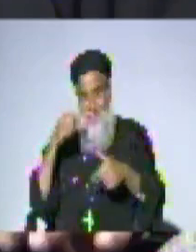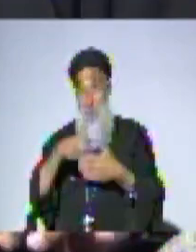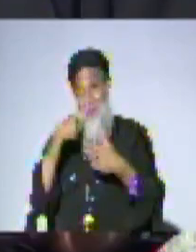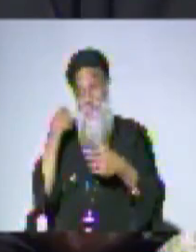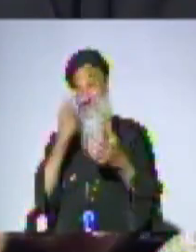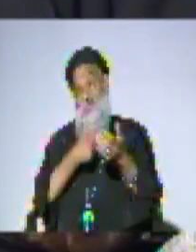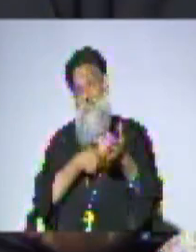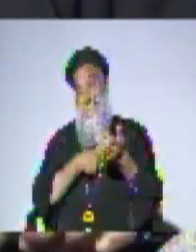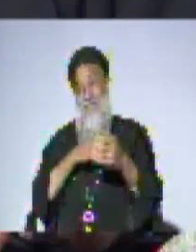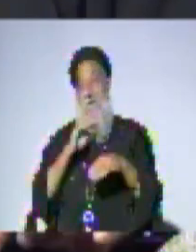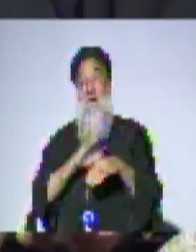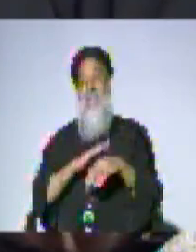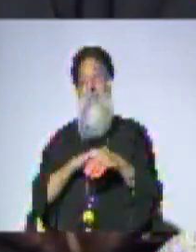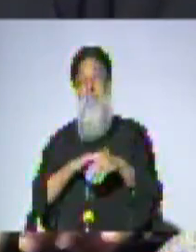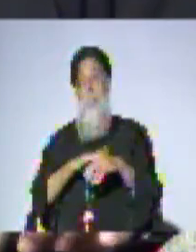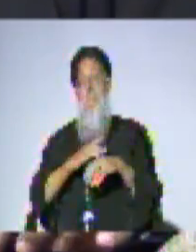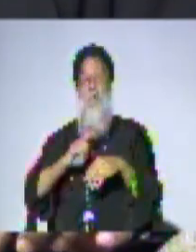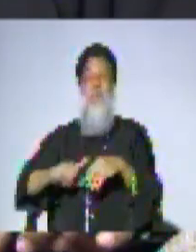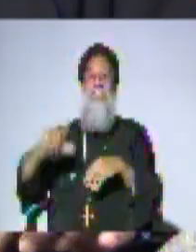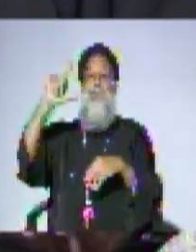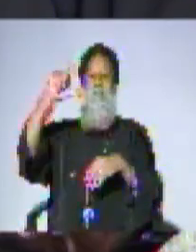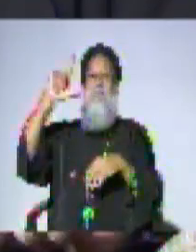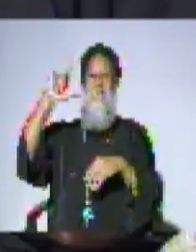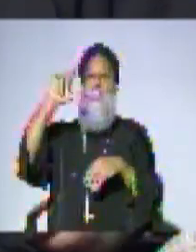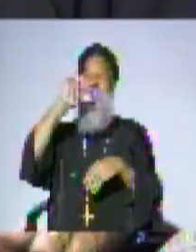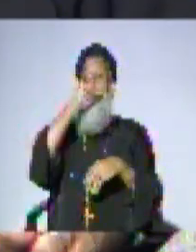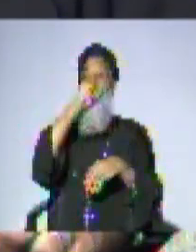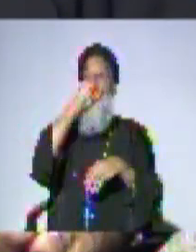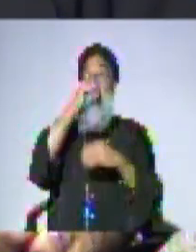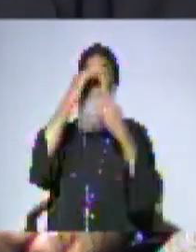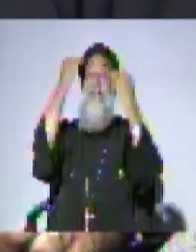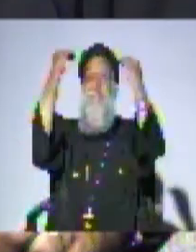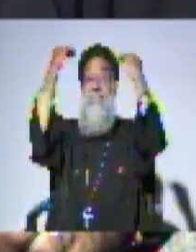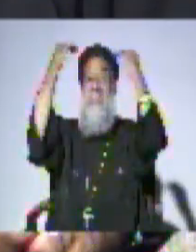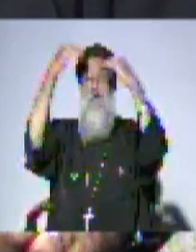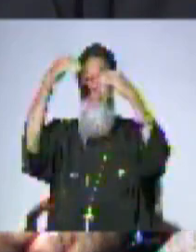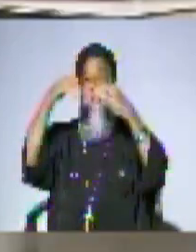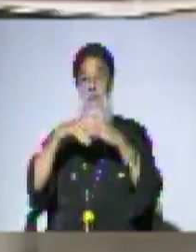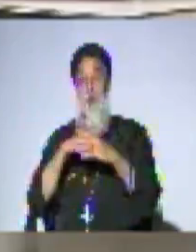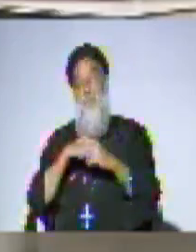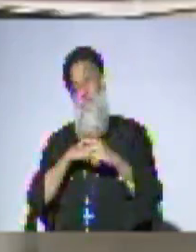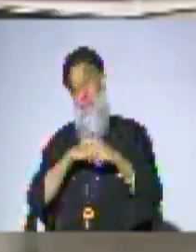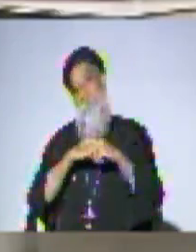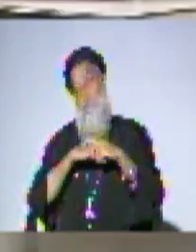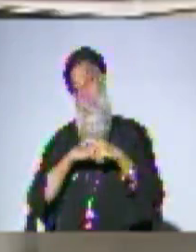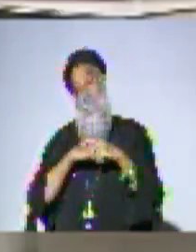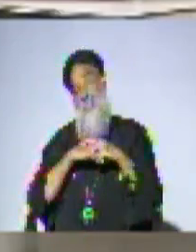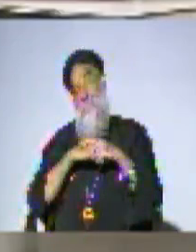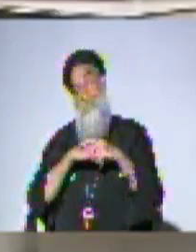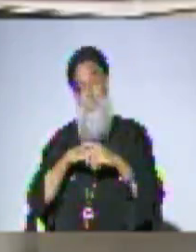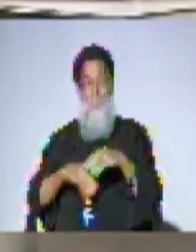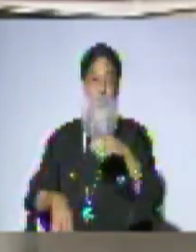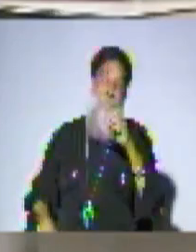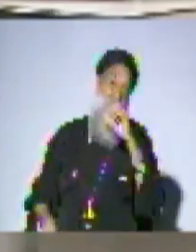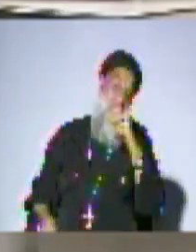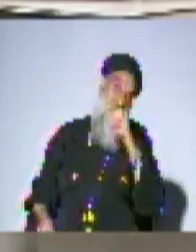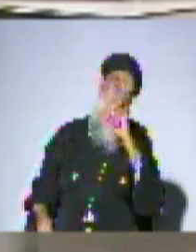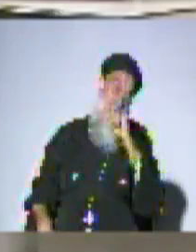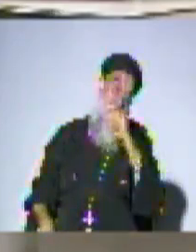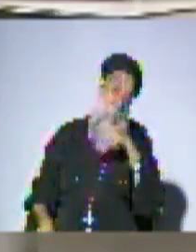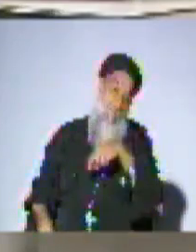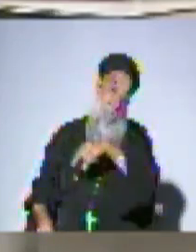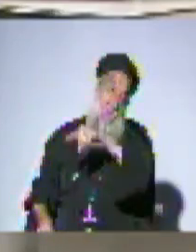الخدمة المخوفة التي للسر العظيم السمائي. السر يعني